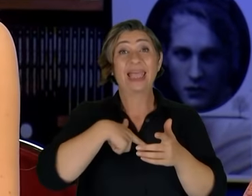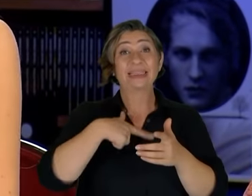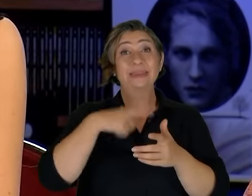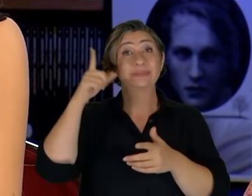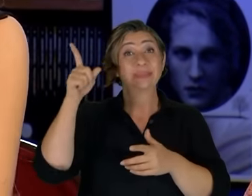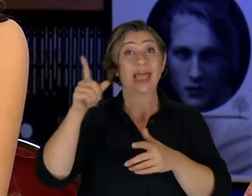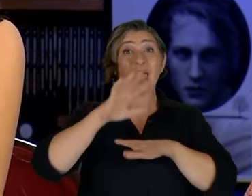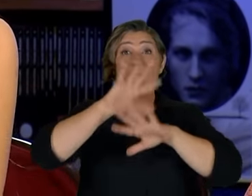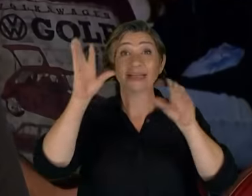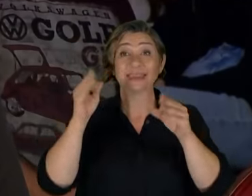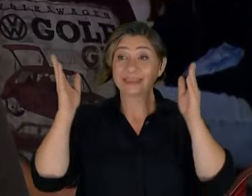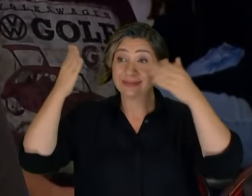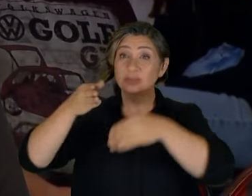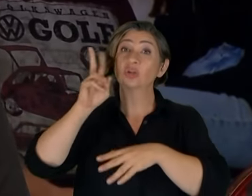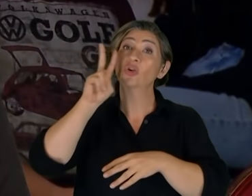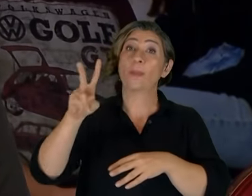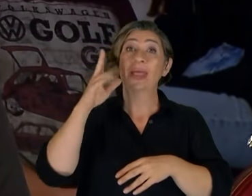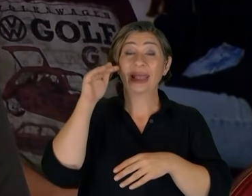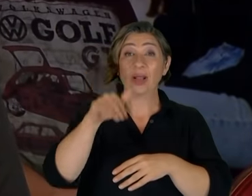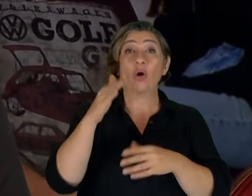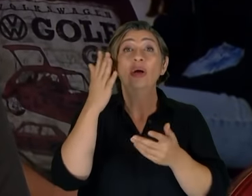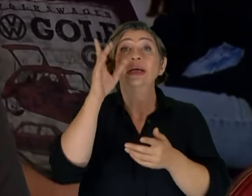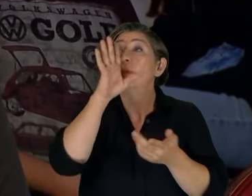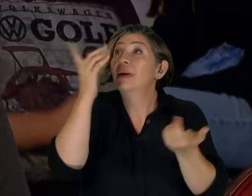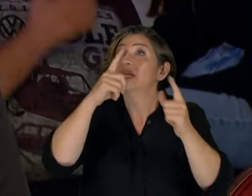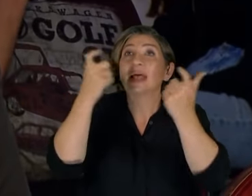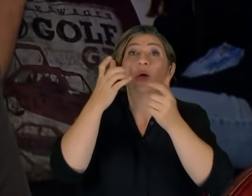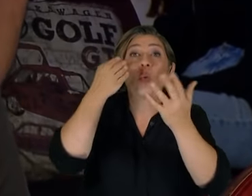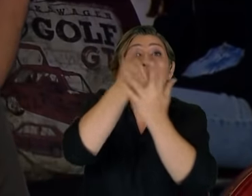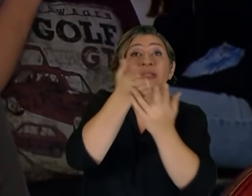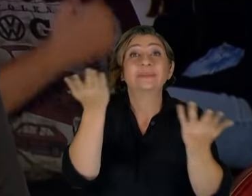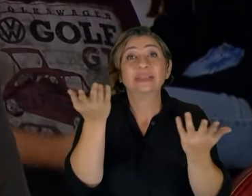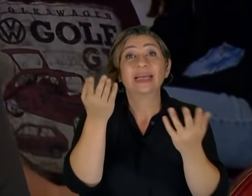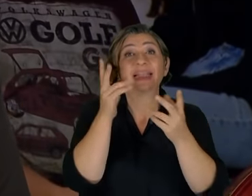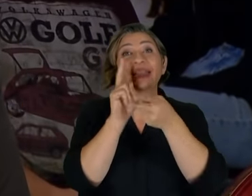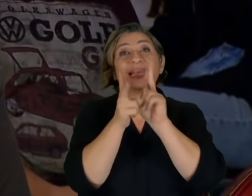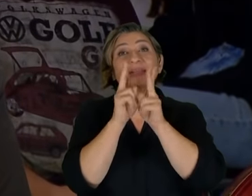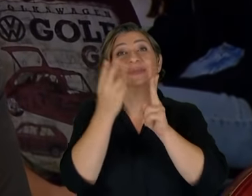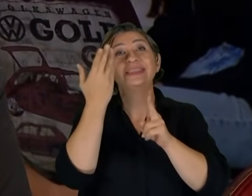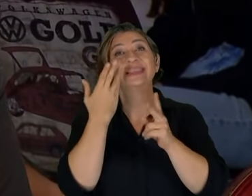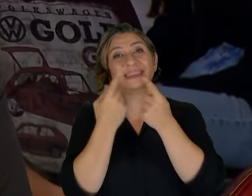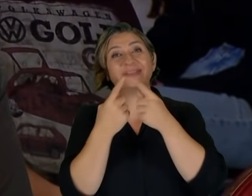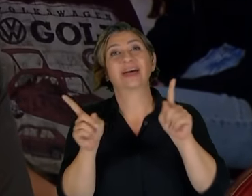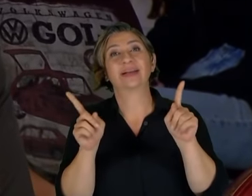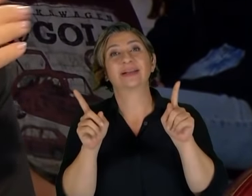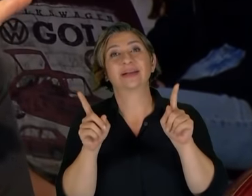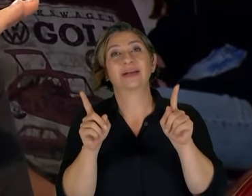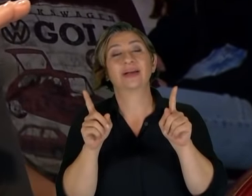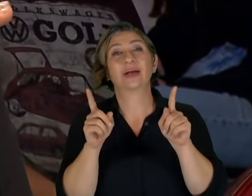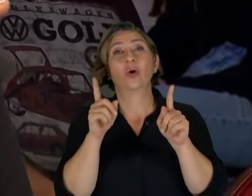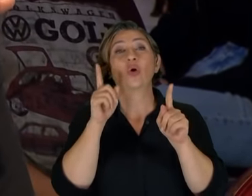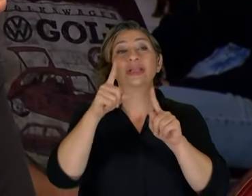İzmir'deki herkes sizi gerçekten görmeye geliyor. Zaten hiçbir yerden ulaşamıyorlardır. Şimdi tiyatronun gidince... seyircisi farklıdır zaten. Yani